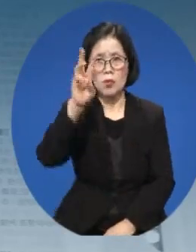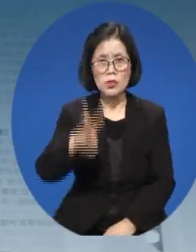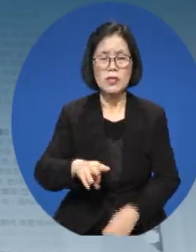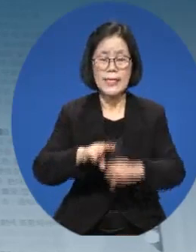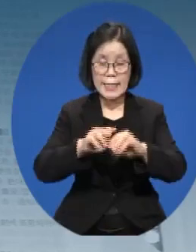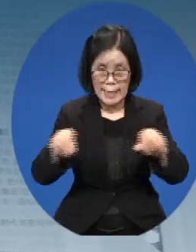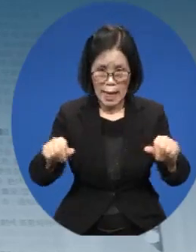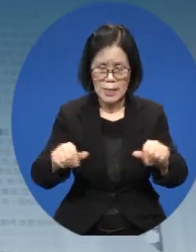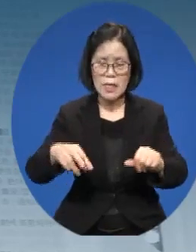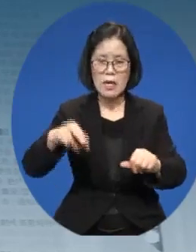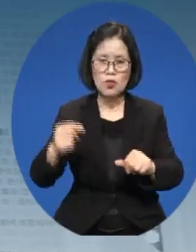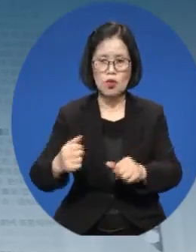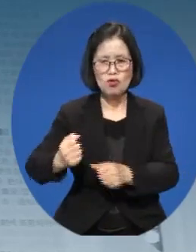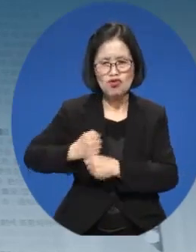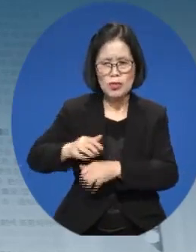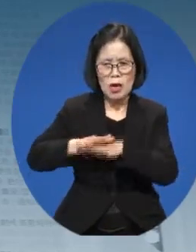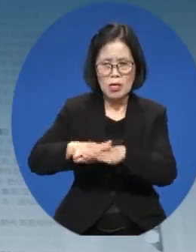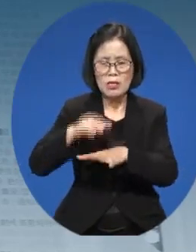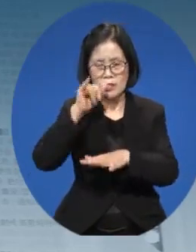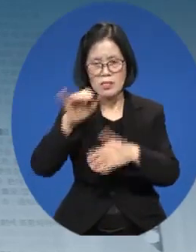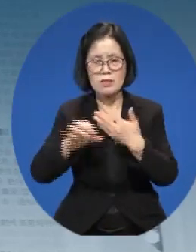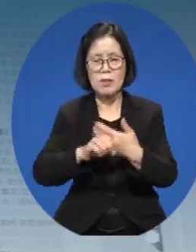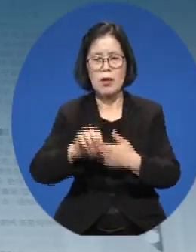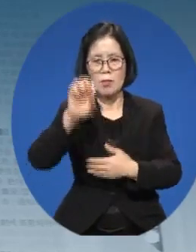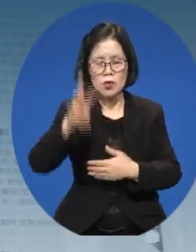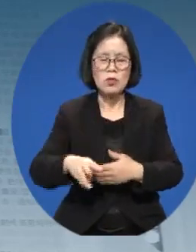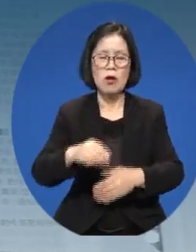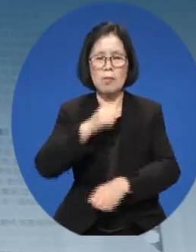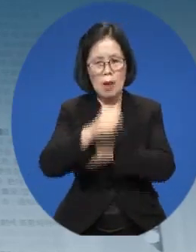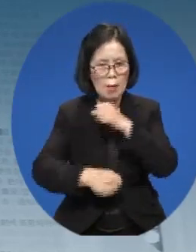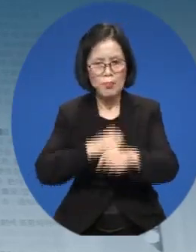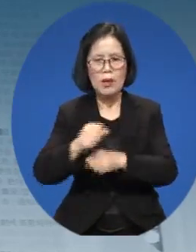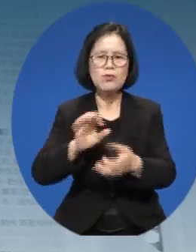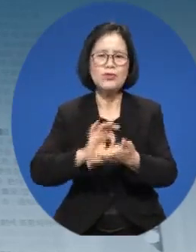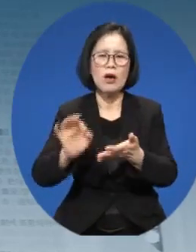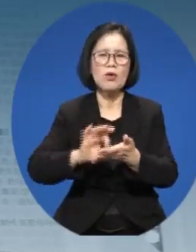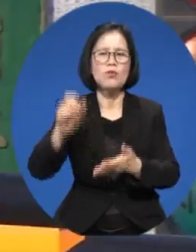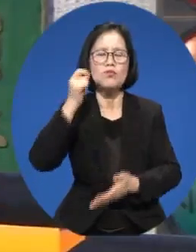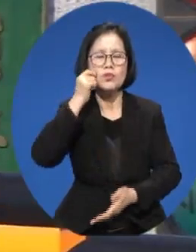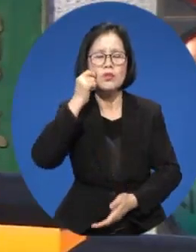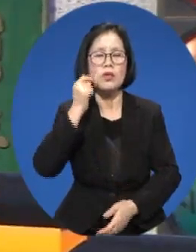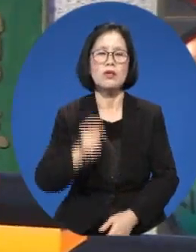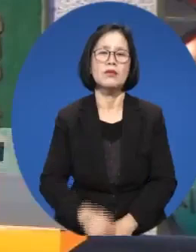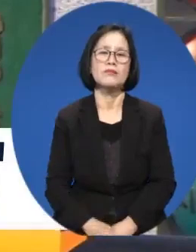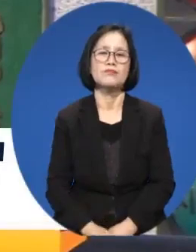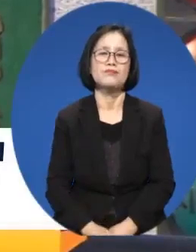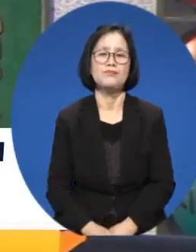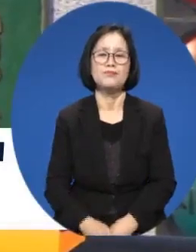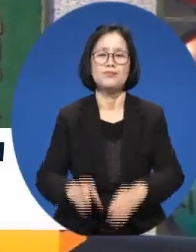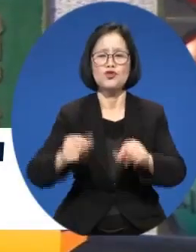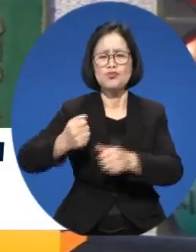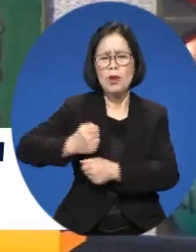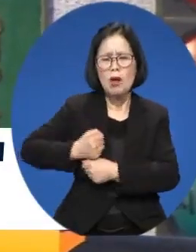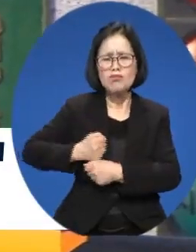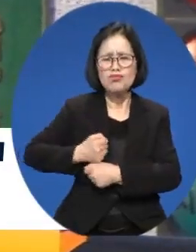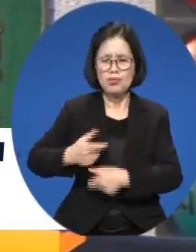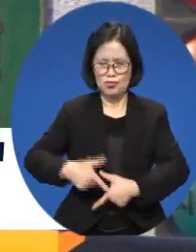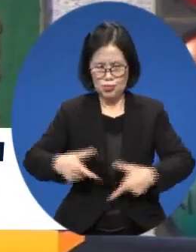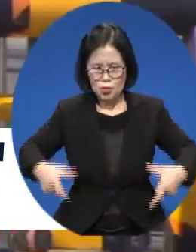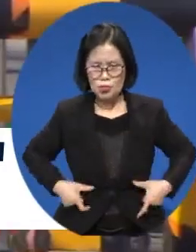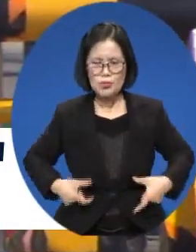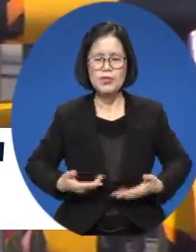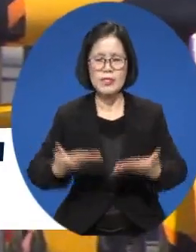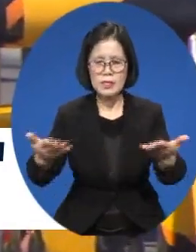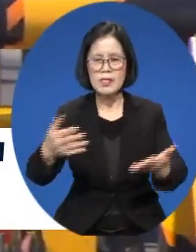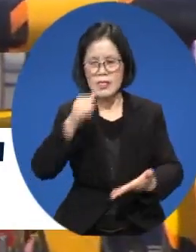군사 작전이 이루어지는 1 포천시 마음대로 할 수 없다는 뜻입니다 아 국방부에 통 큰 양보 가 있어야만